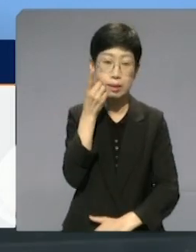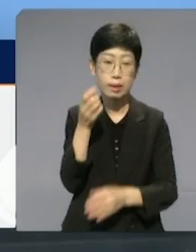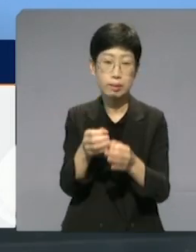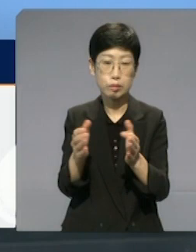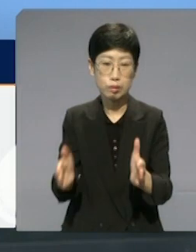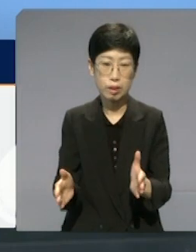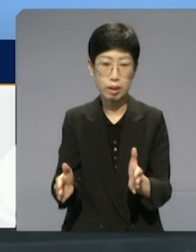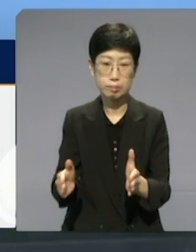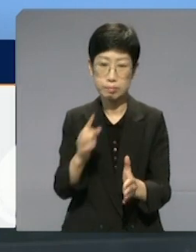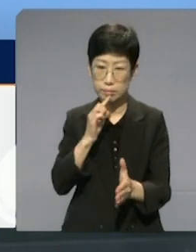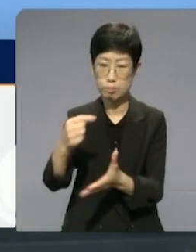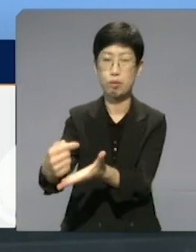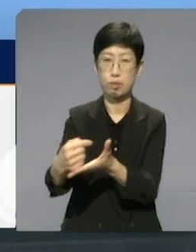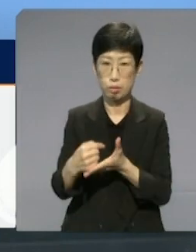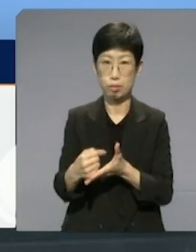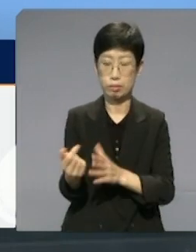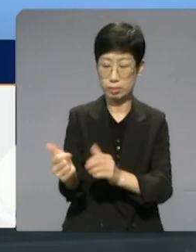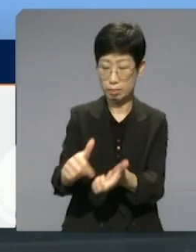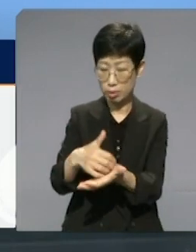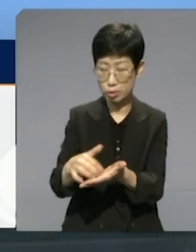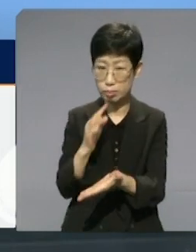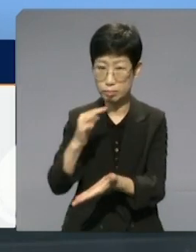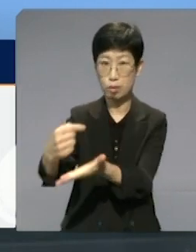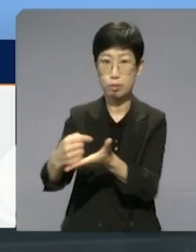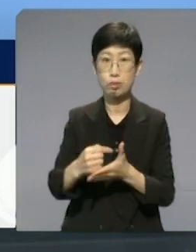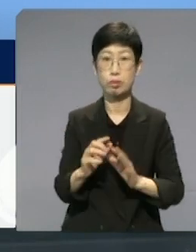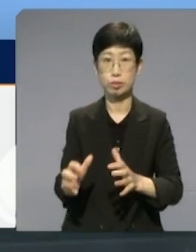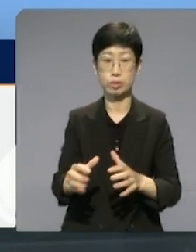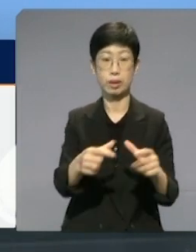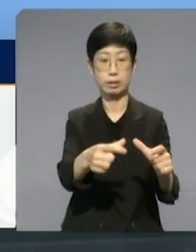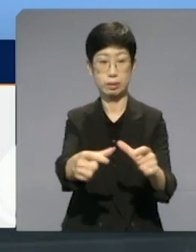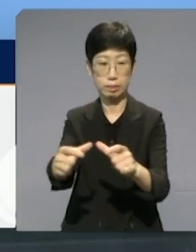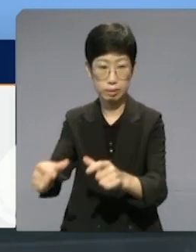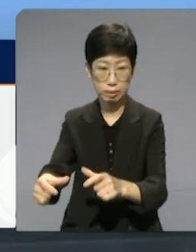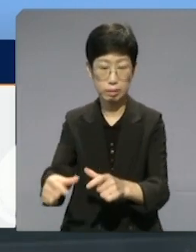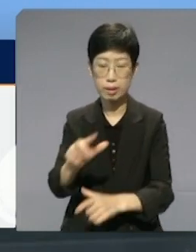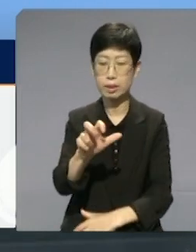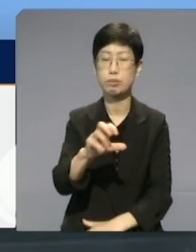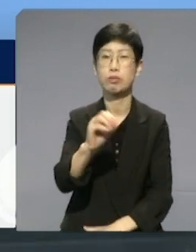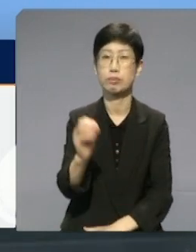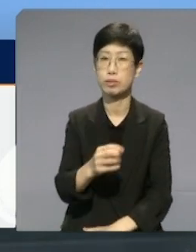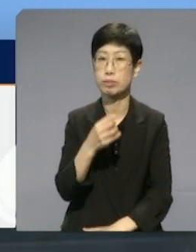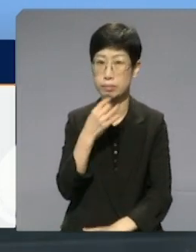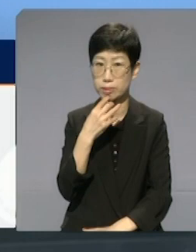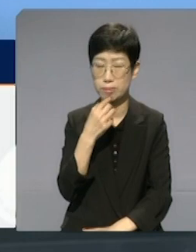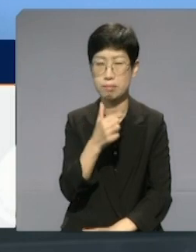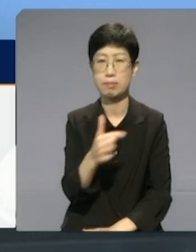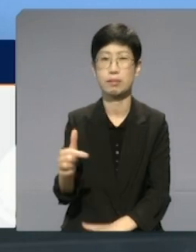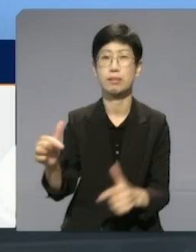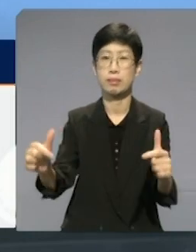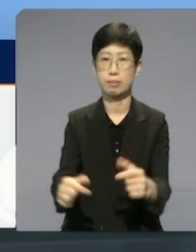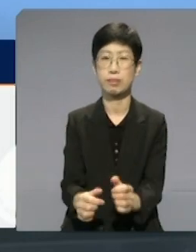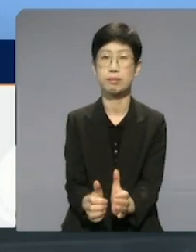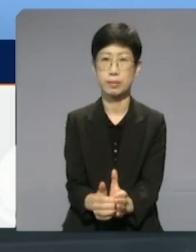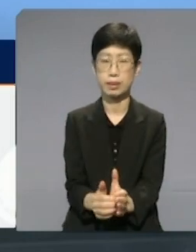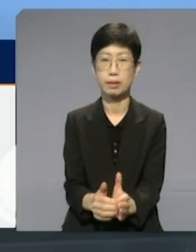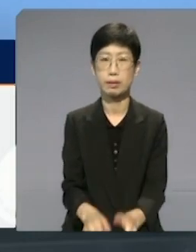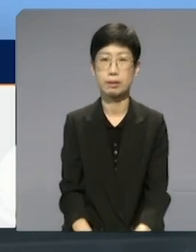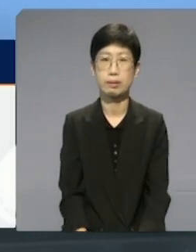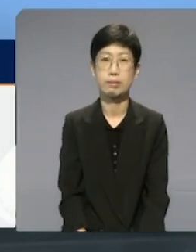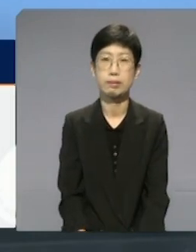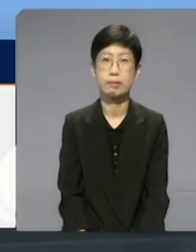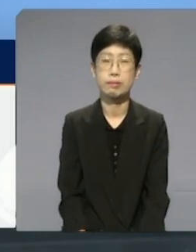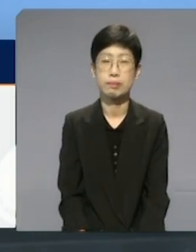significantly. In the past month, only 25% of countries and territories have